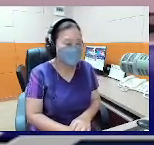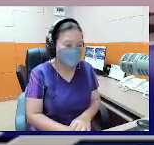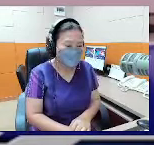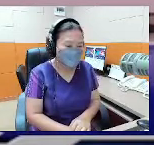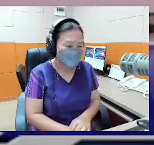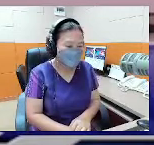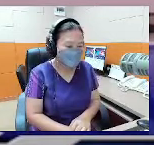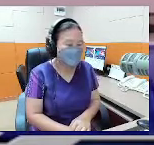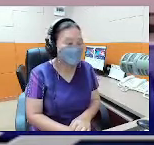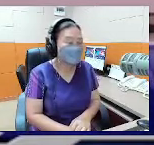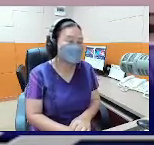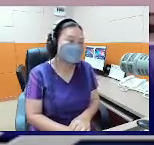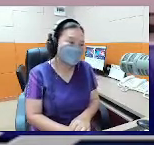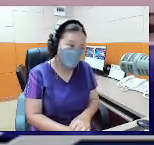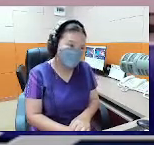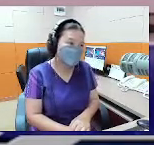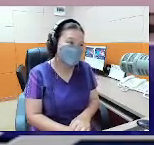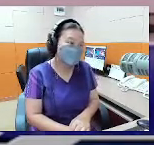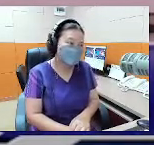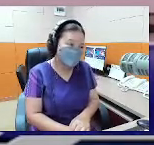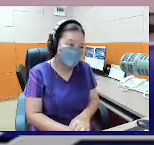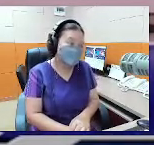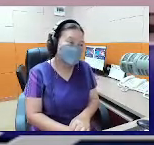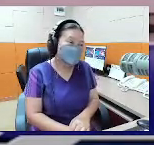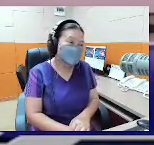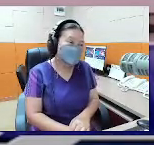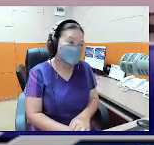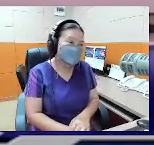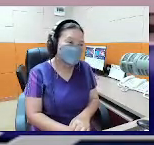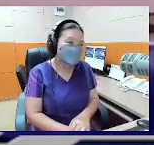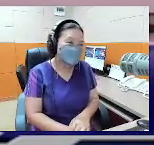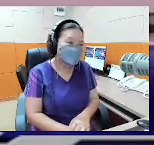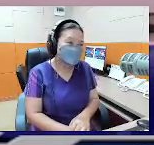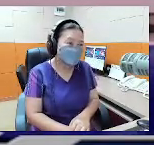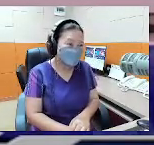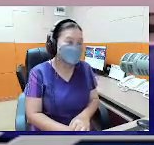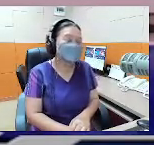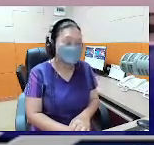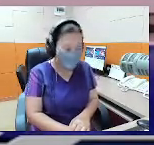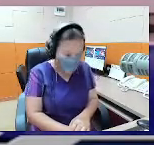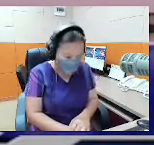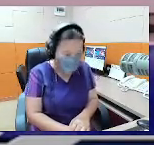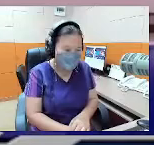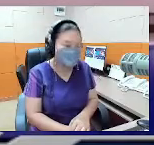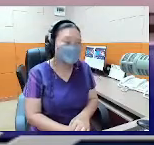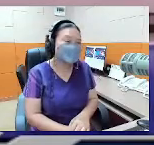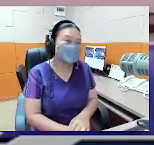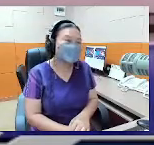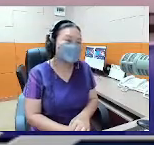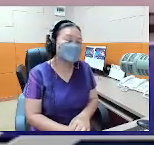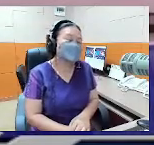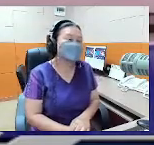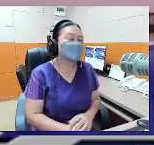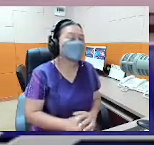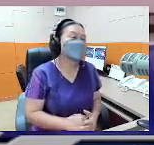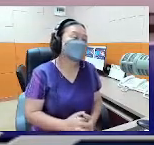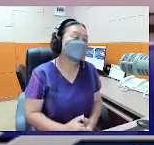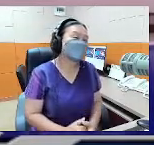ก็คนจังหวัดตรังได้เปิดโอกาสในเรื่องของหลักสูตรการเรียนรู้นะหลากหลายซึ่งหนึ่งในนั้น